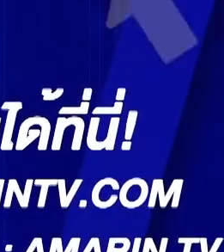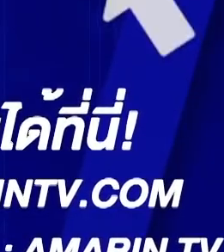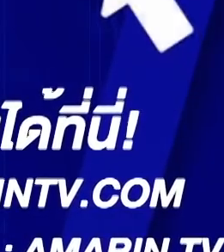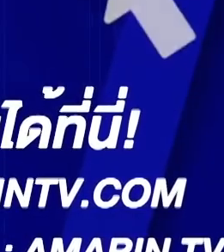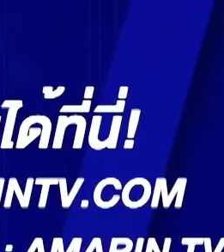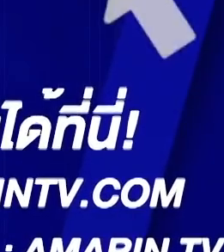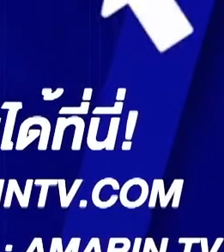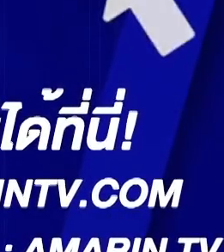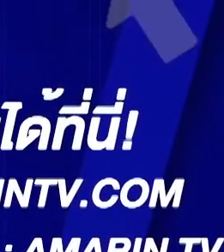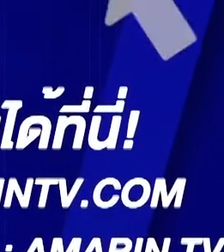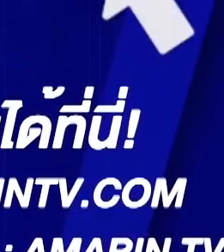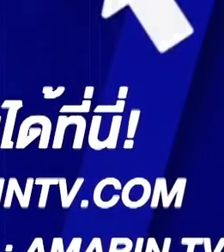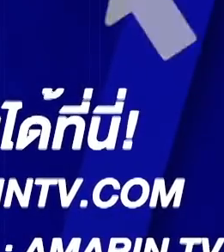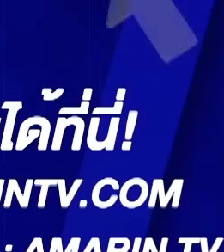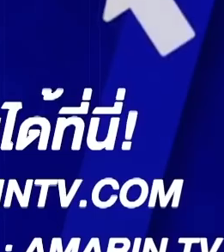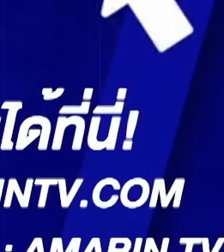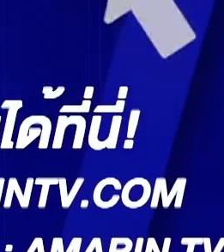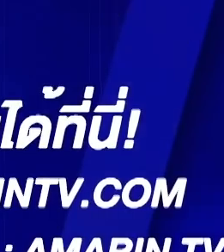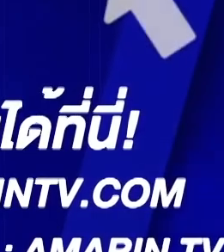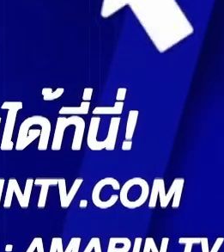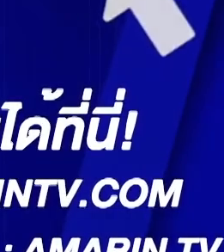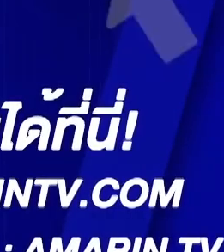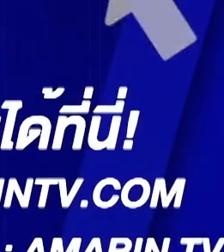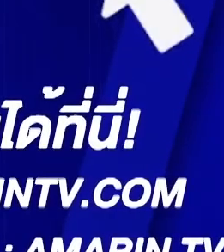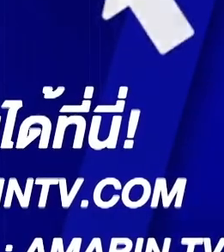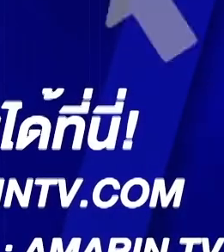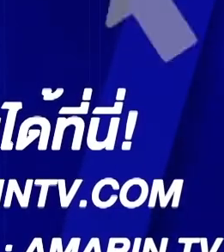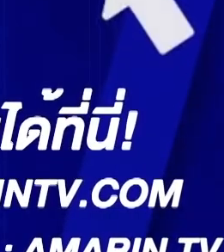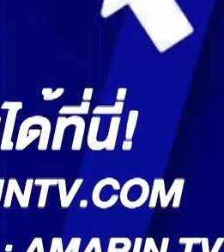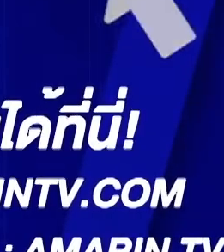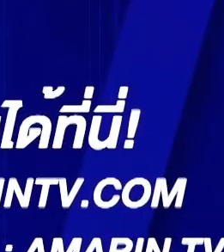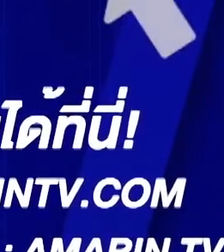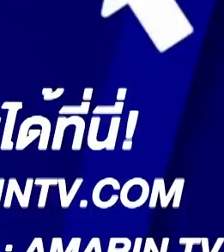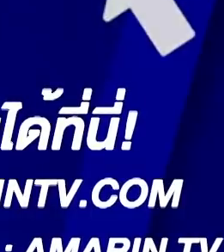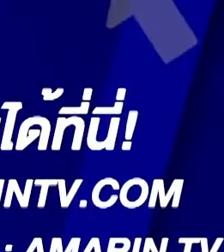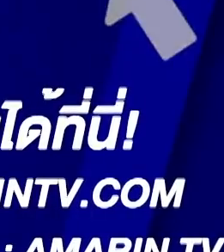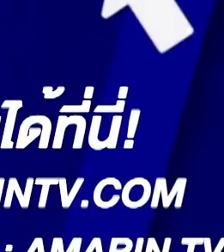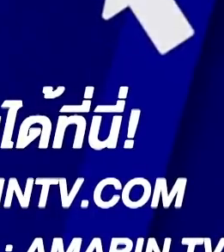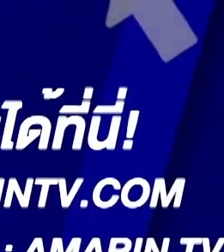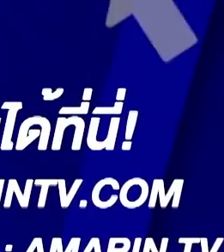า 11:00 น.เป็นต้นไปทางอมรินทร์ทีวี HD ช่อง 34ที่นี่ที่เดียวครับ